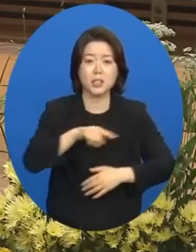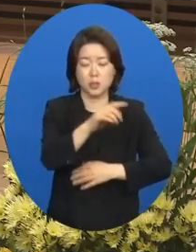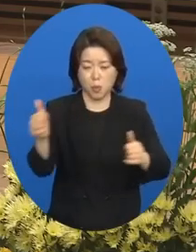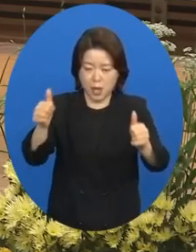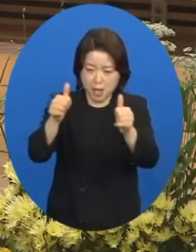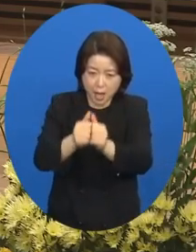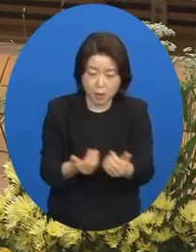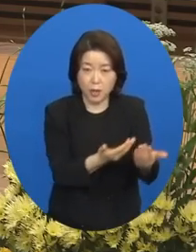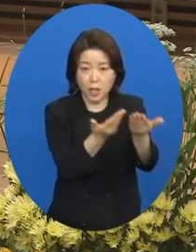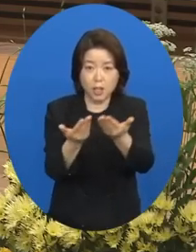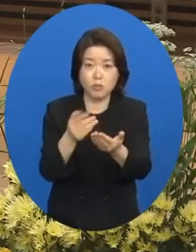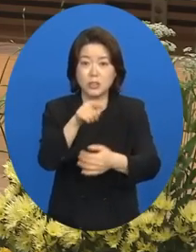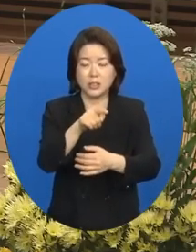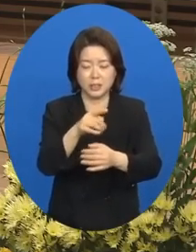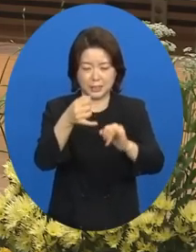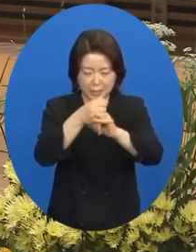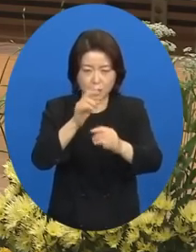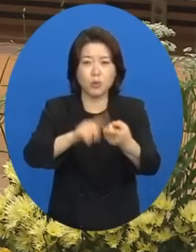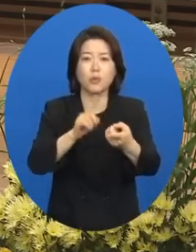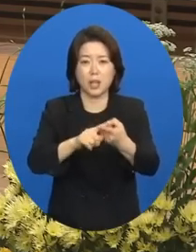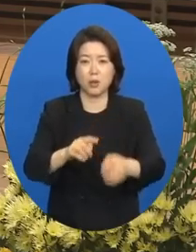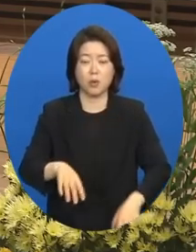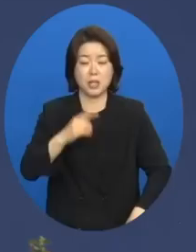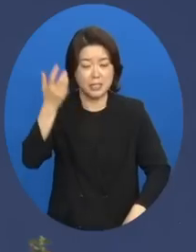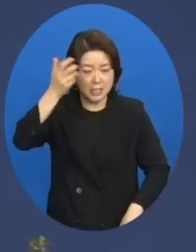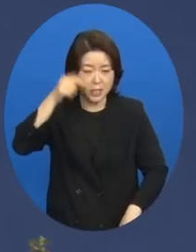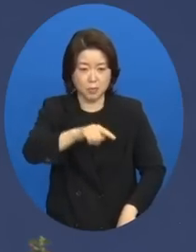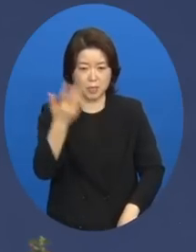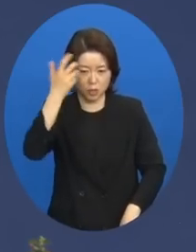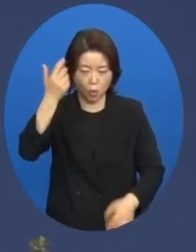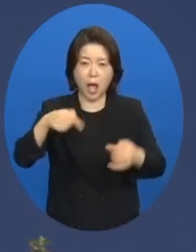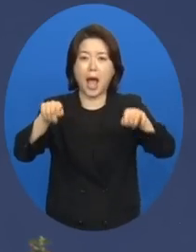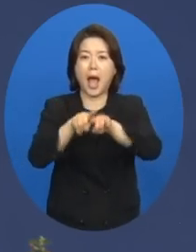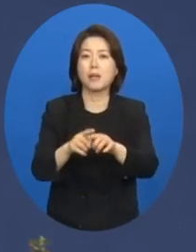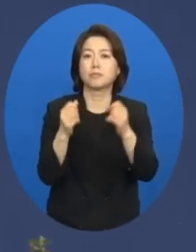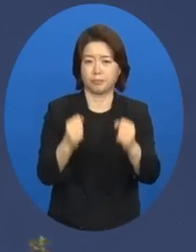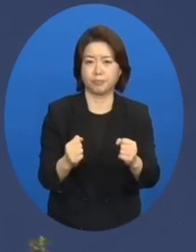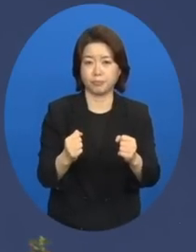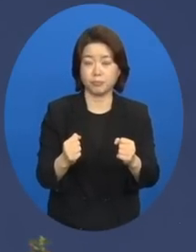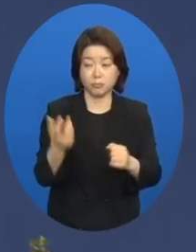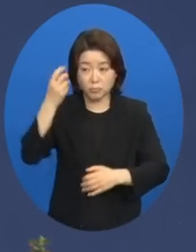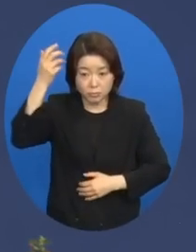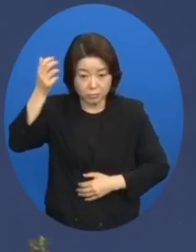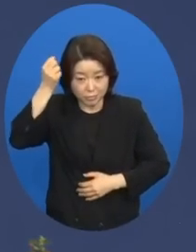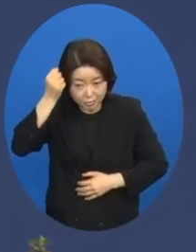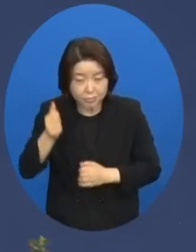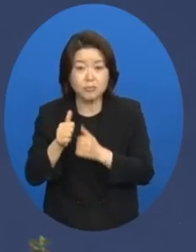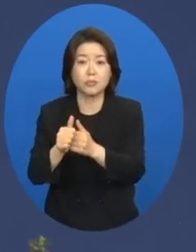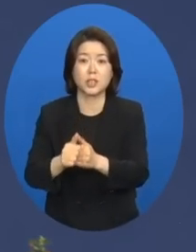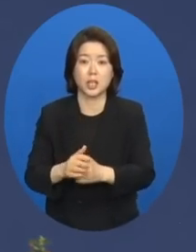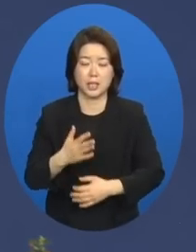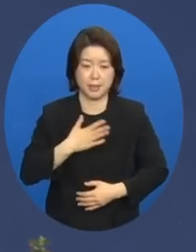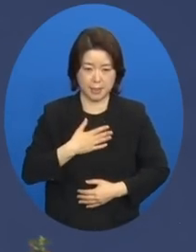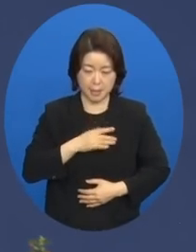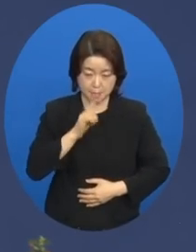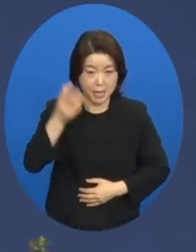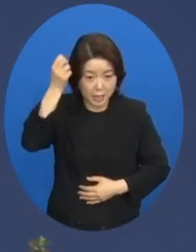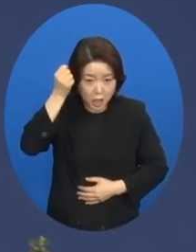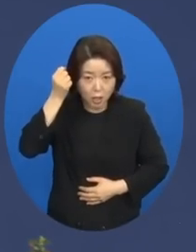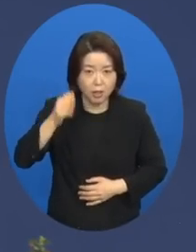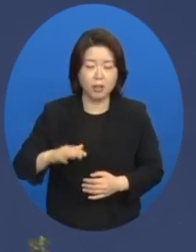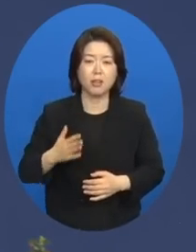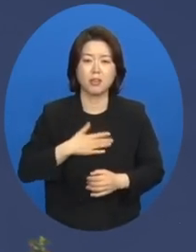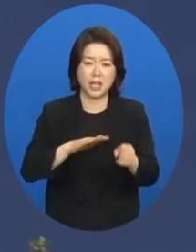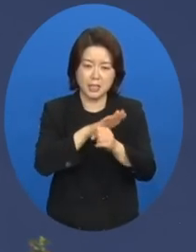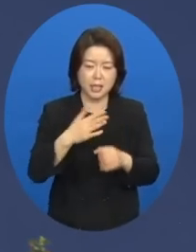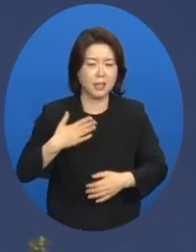하겠다는 약속대로 성령님이 내 영혼과 함께 있어. 그리고 그 성령이 기억하게 하시는 것 따라 내 말 기억해. 나의 사랑,